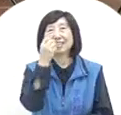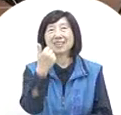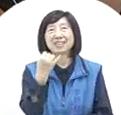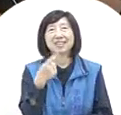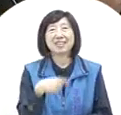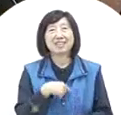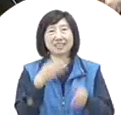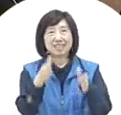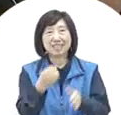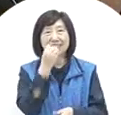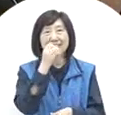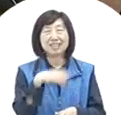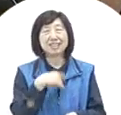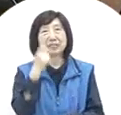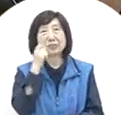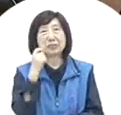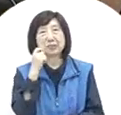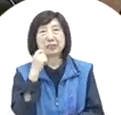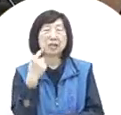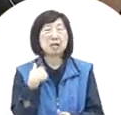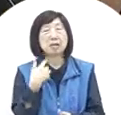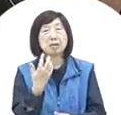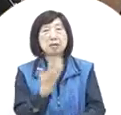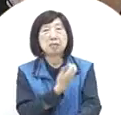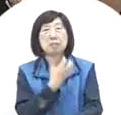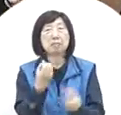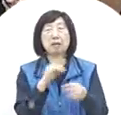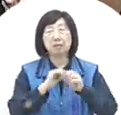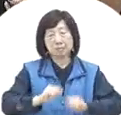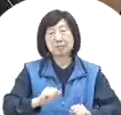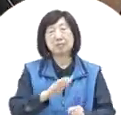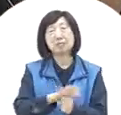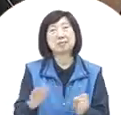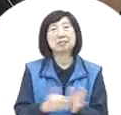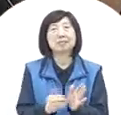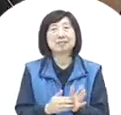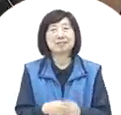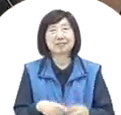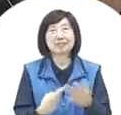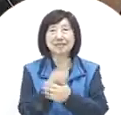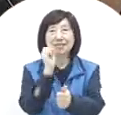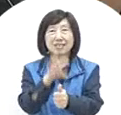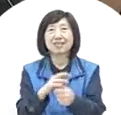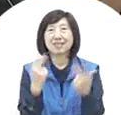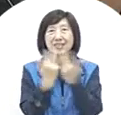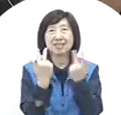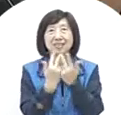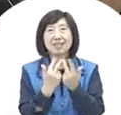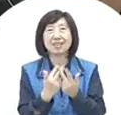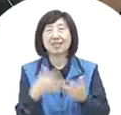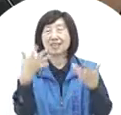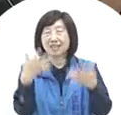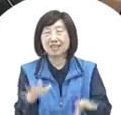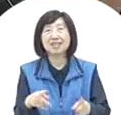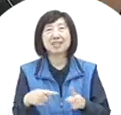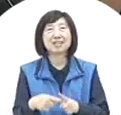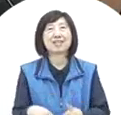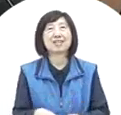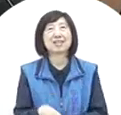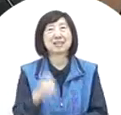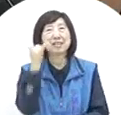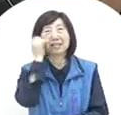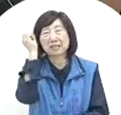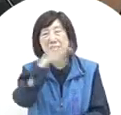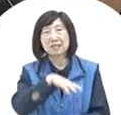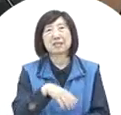什么兴趣了、 吃的好或不好不知道嘛， 健康就好。 我想告知您哦，我们新北市有很多人睡不